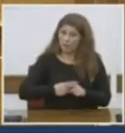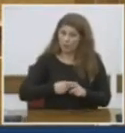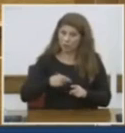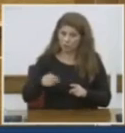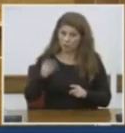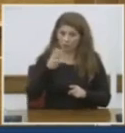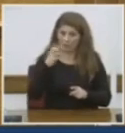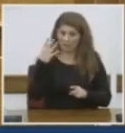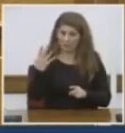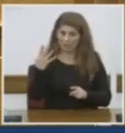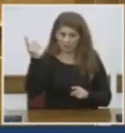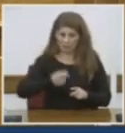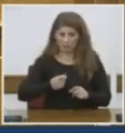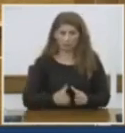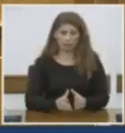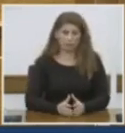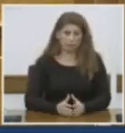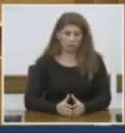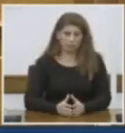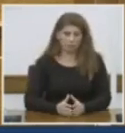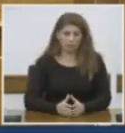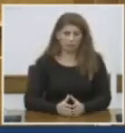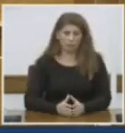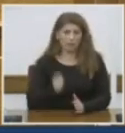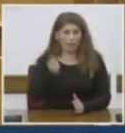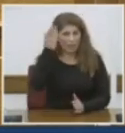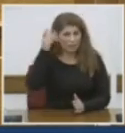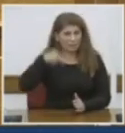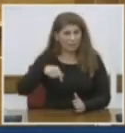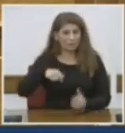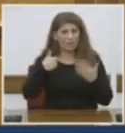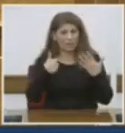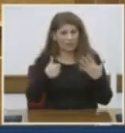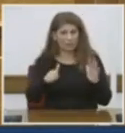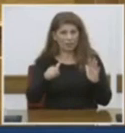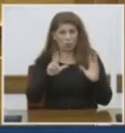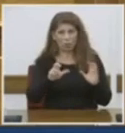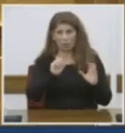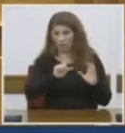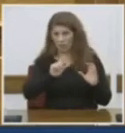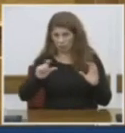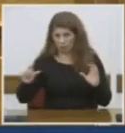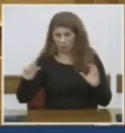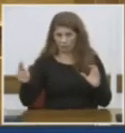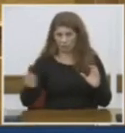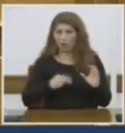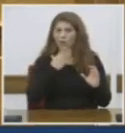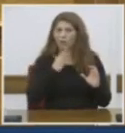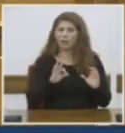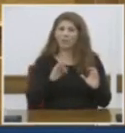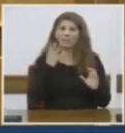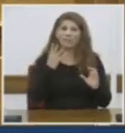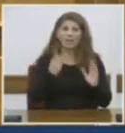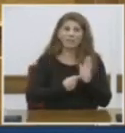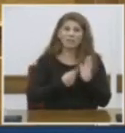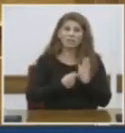Αυτό το 34% αξίζει σήμερα 680 εκατομμύρια, δηλαδή 4 φορές πιο